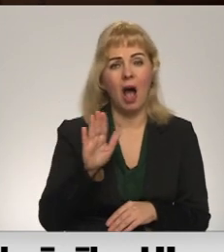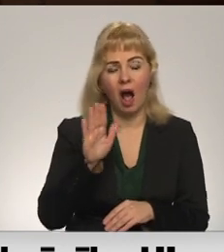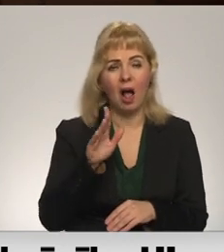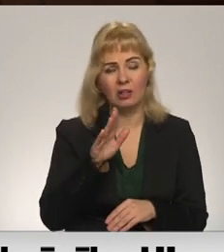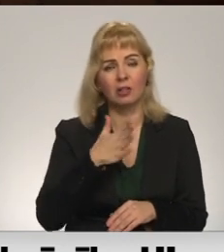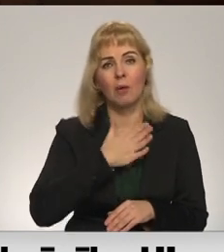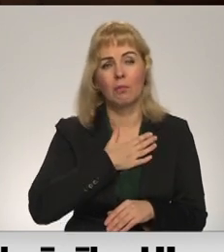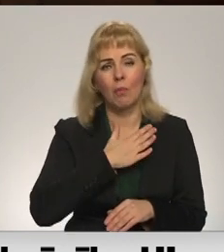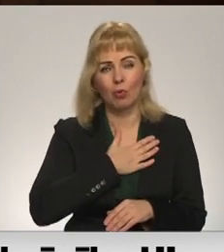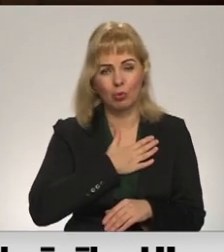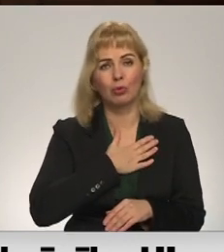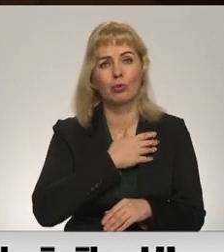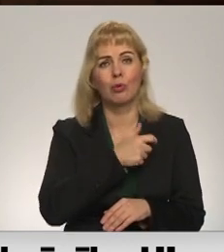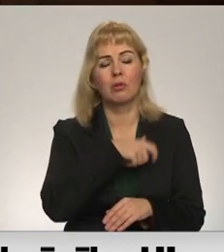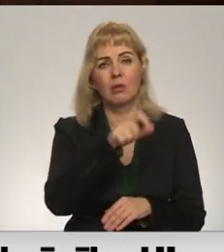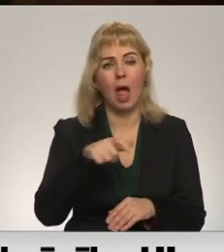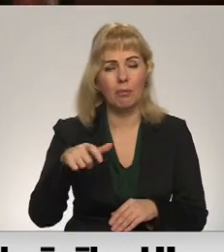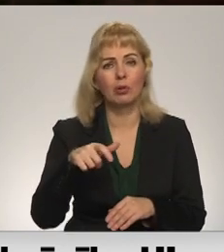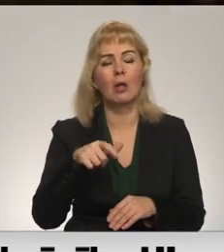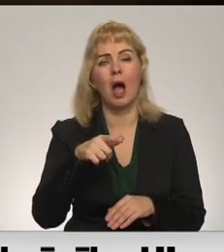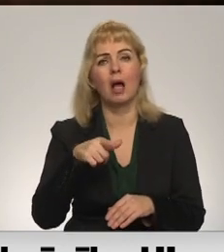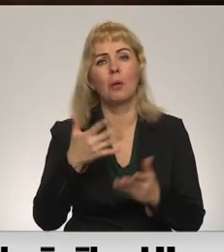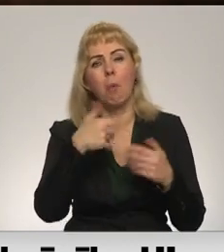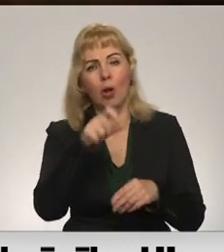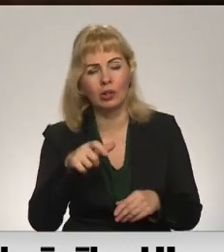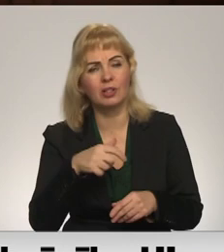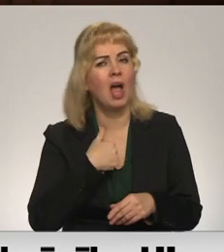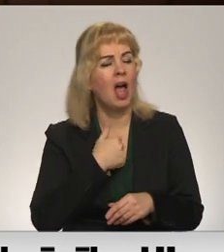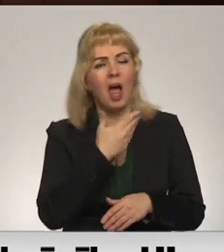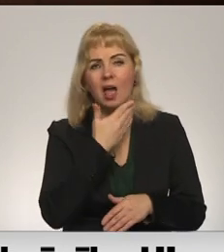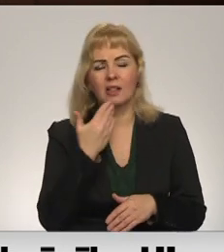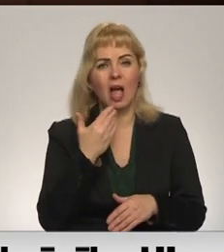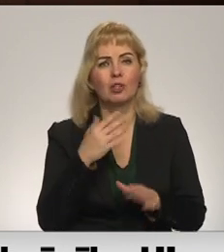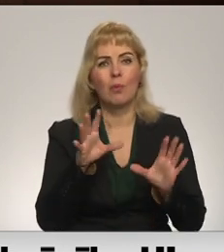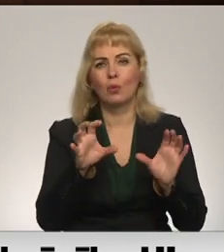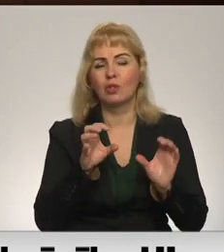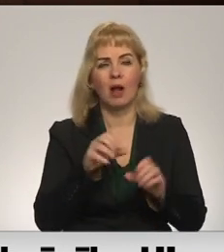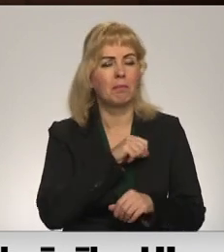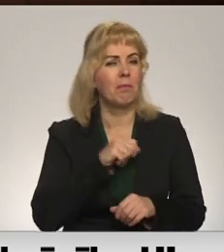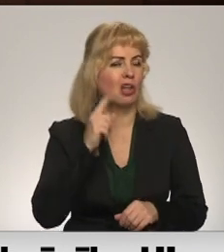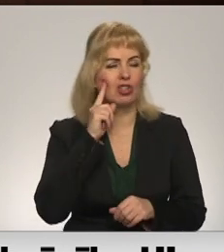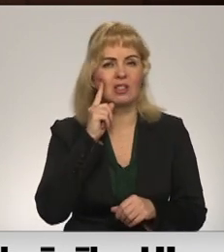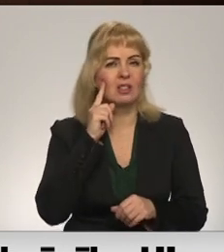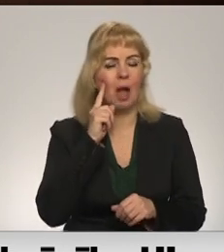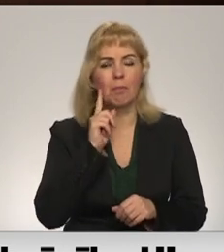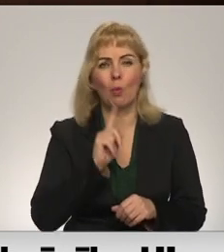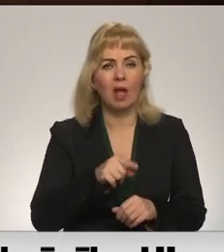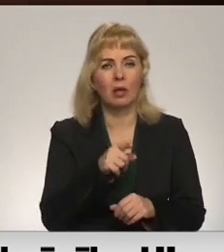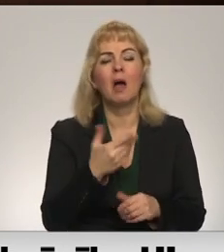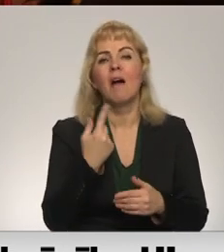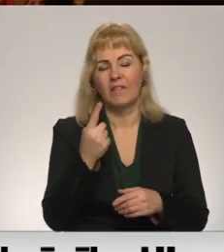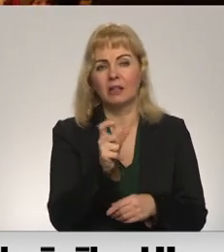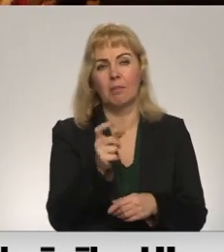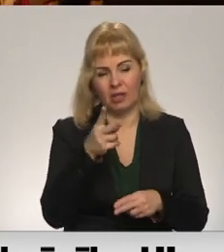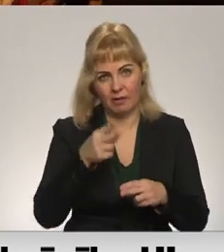priekšstāvi, ka mums viss ir labi, es neesmu tik ļoti, es to neuztveru pa pašsaprotam, jo vienā brīdī tas var